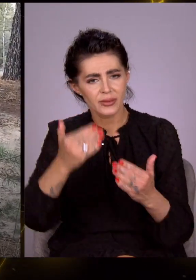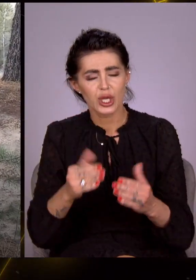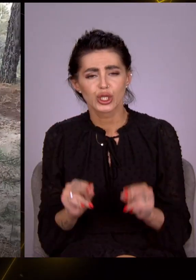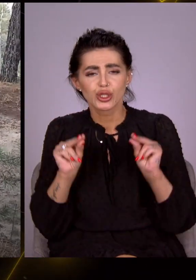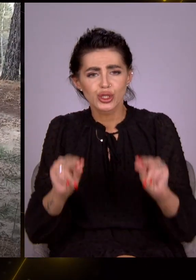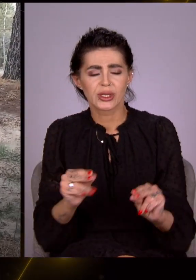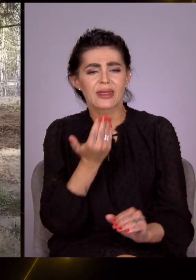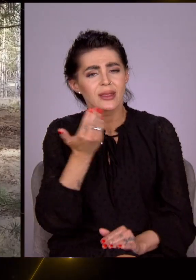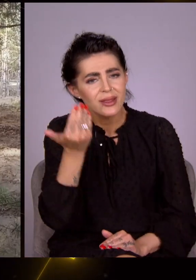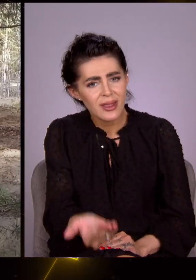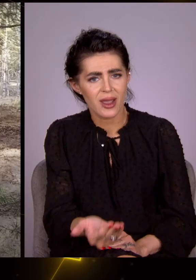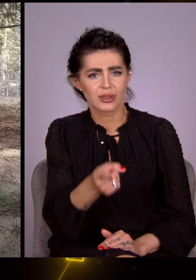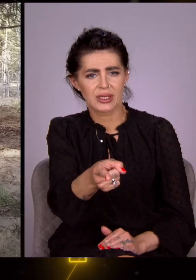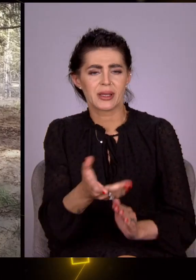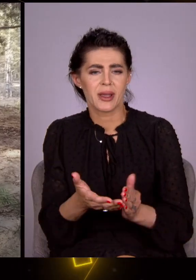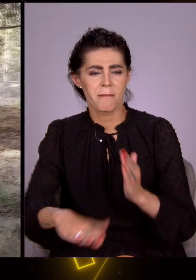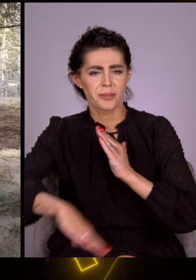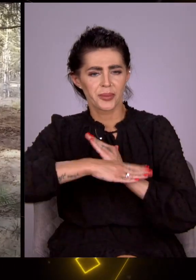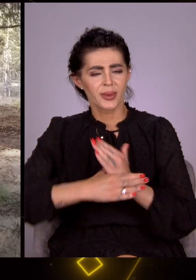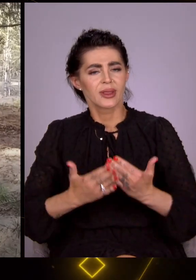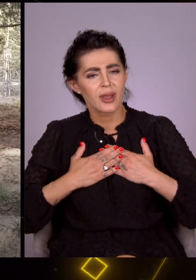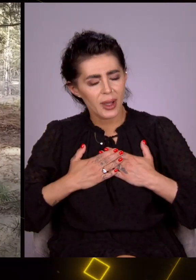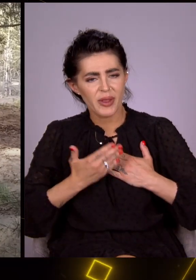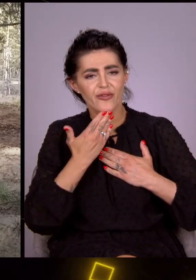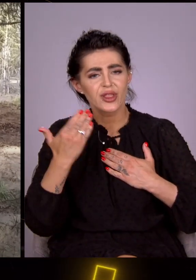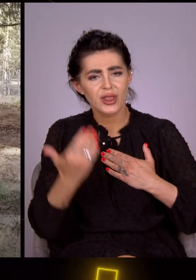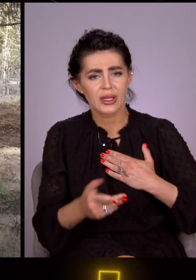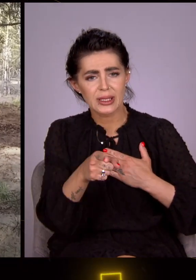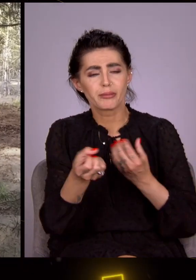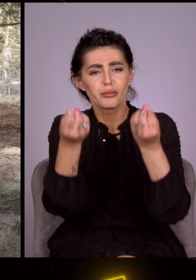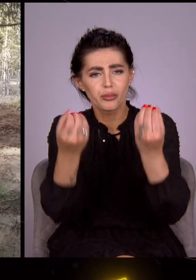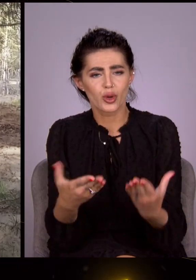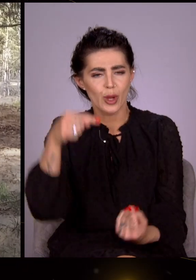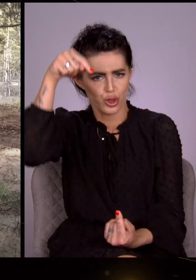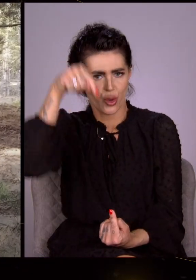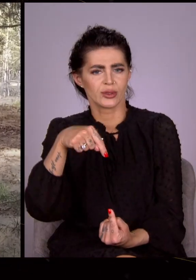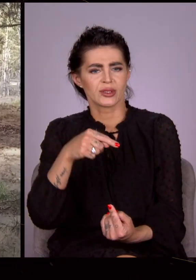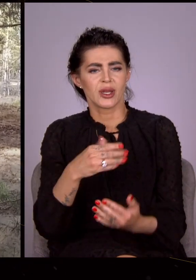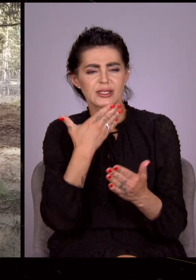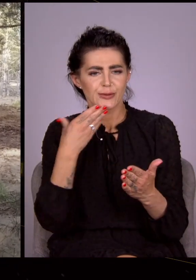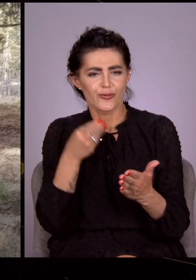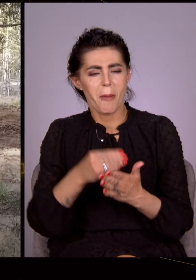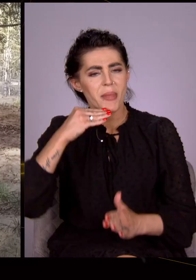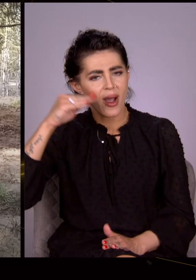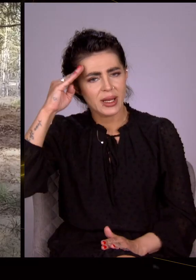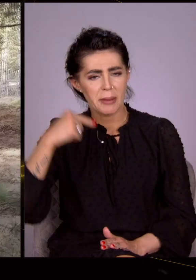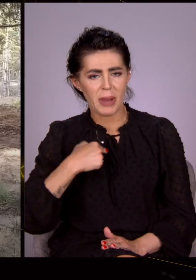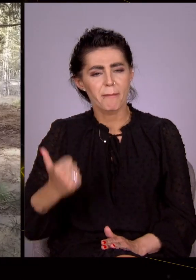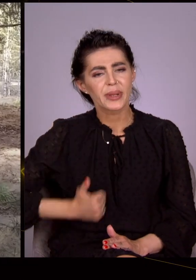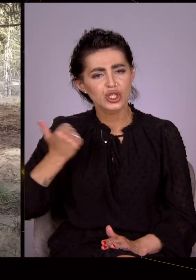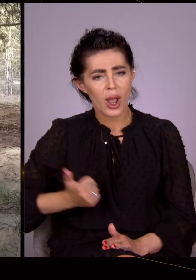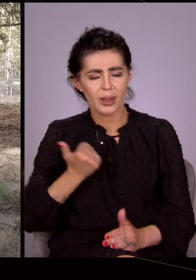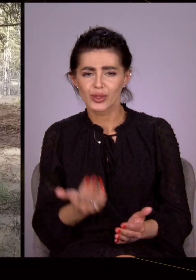тобою вдалося придбати. Ще ми вдячні за те, що ти просто є достойна донька свого батька. Ми пишаємося тобою так,